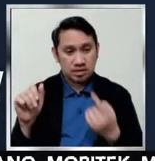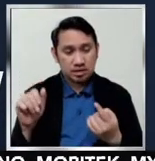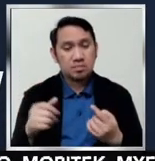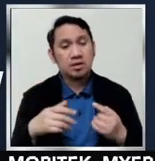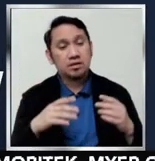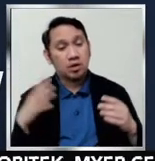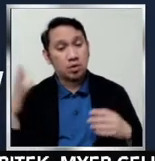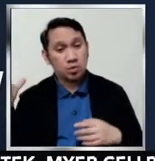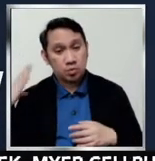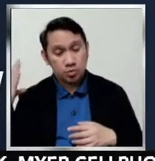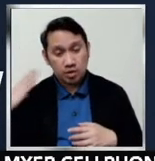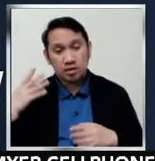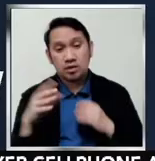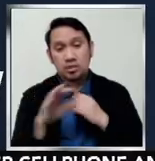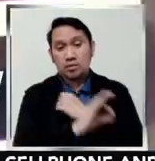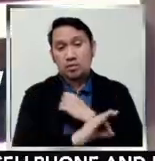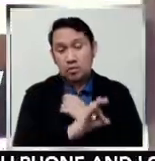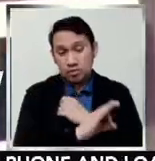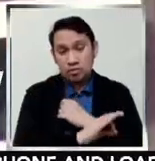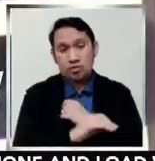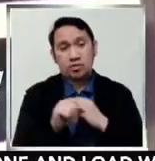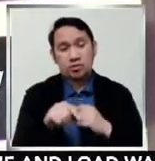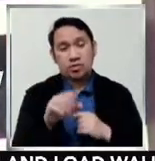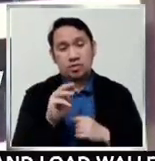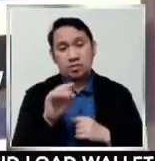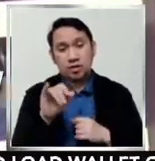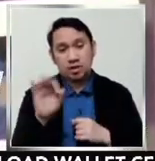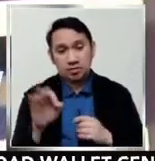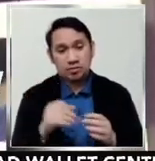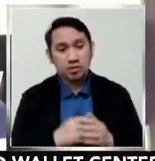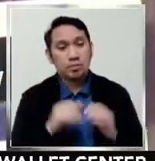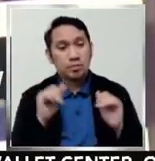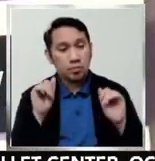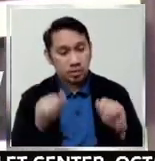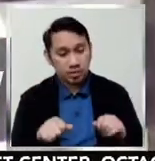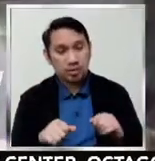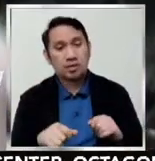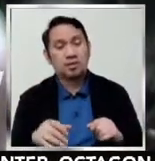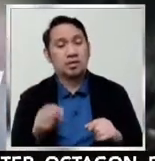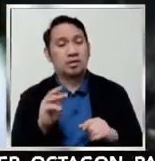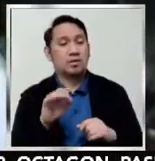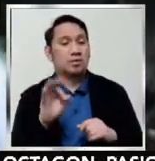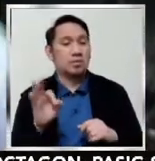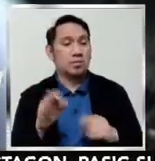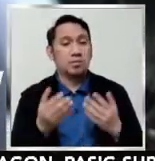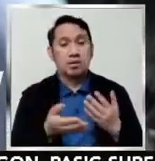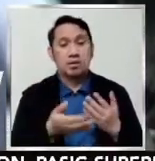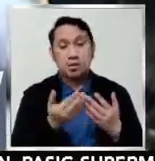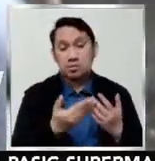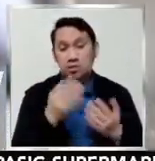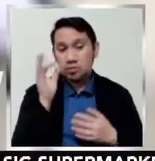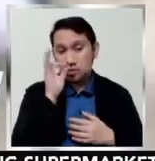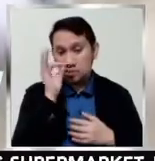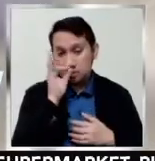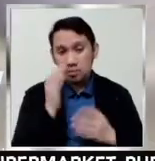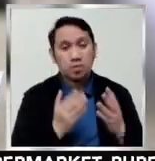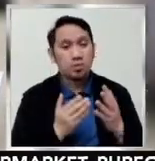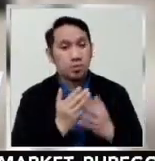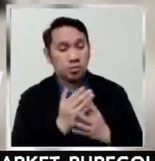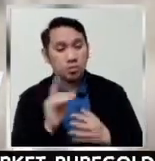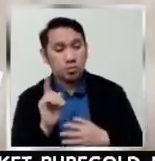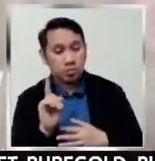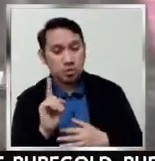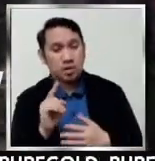mga dayuhang investor ang MIF. Pwede rin daw mag-invest ang mga ordinaryong Pilipino sa pamamagitan ng bonds at iba